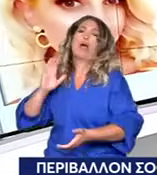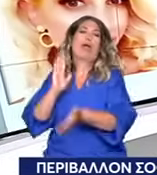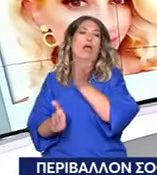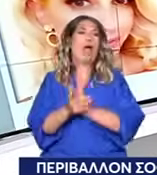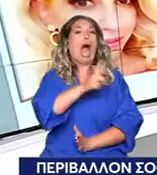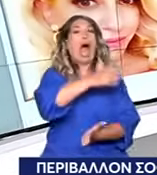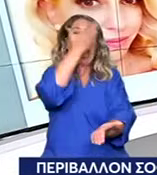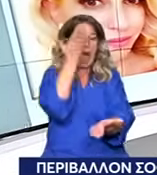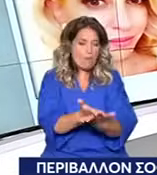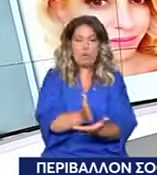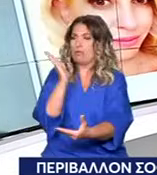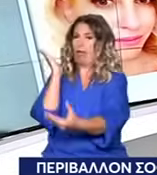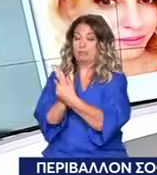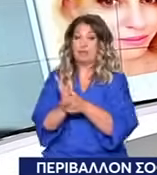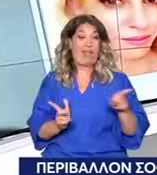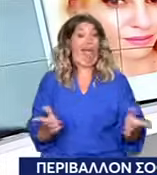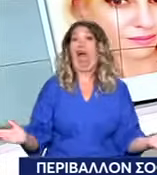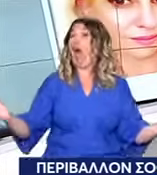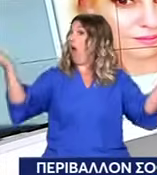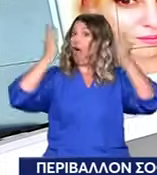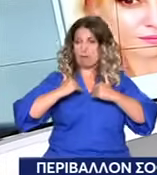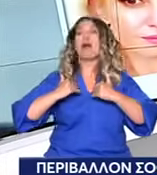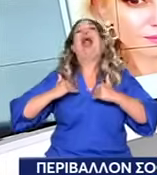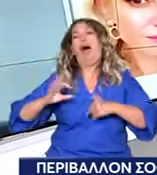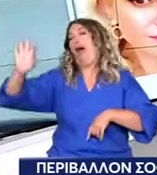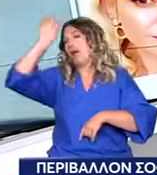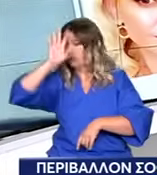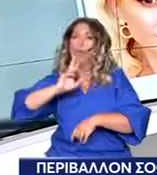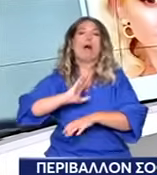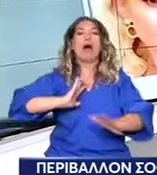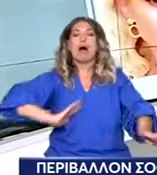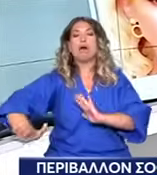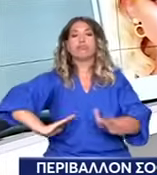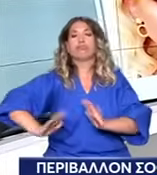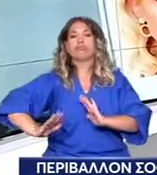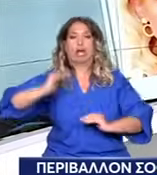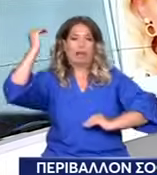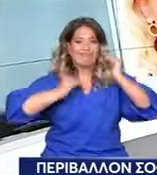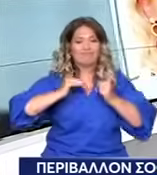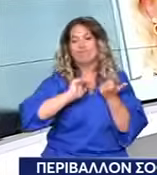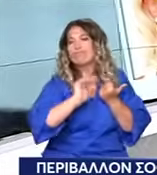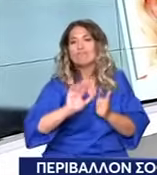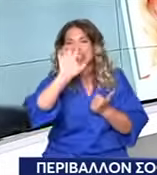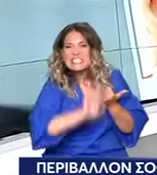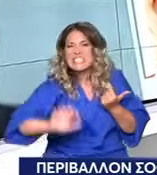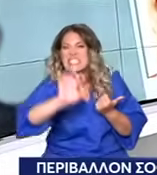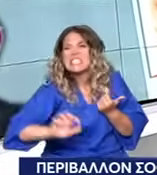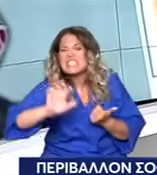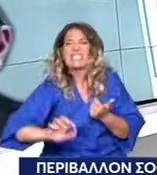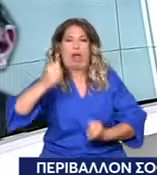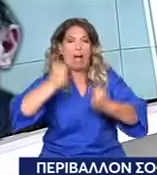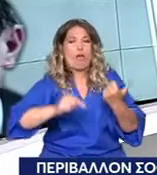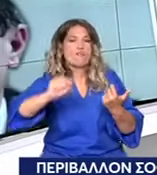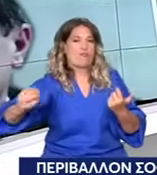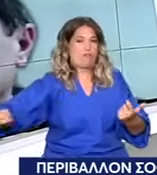να ερευνηθεί, από τη στιγμή που δεν ανέφερε κάτι άλλο το οποίο θα κινούσε τις υποψίες της ελληνικής αστυνομίας για να ψάξει περαιτέρω από την ίδια